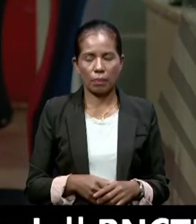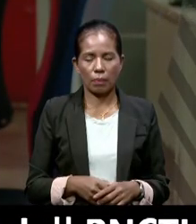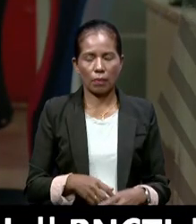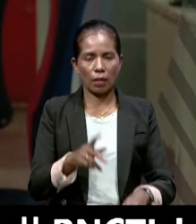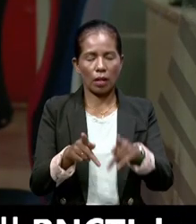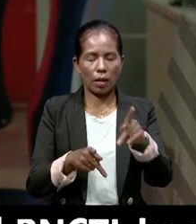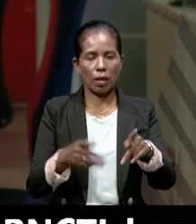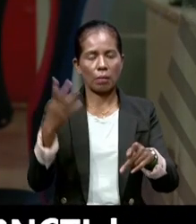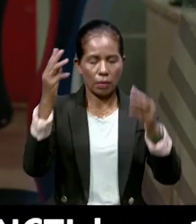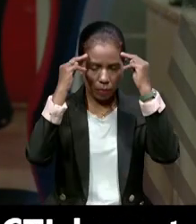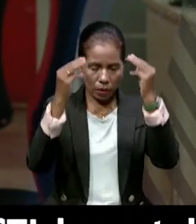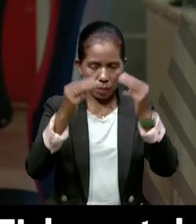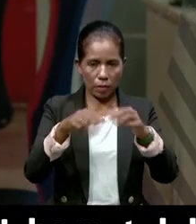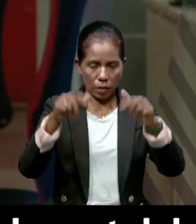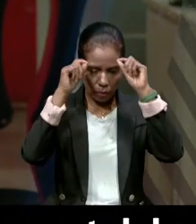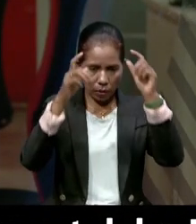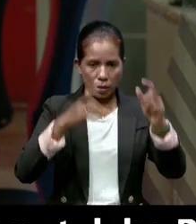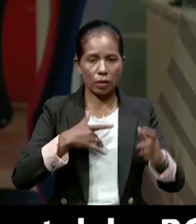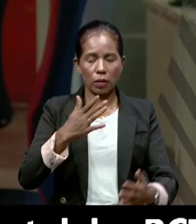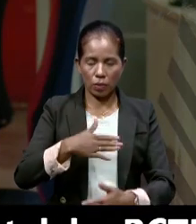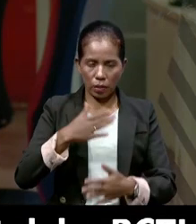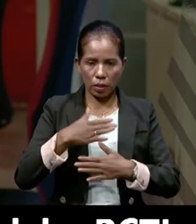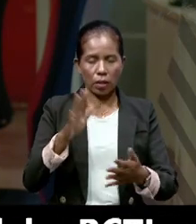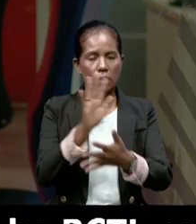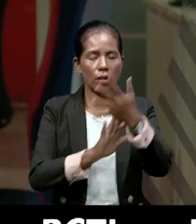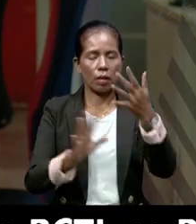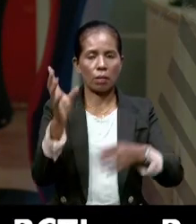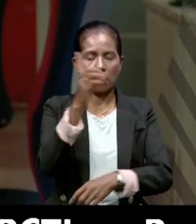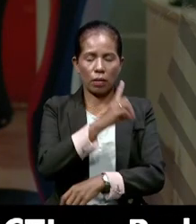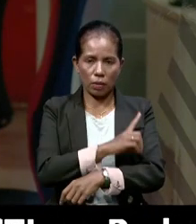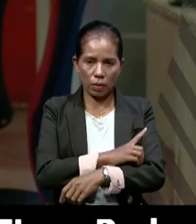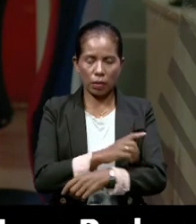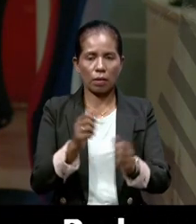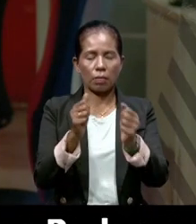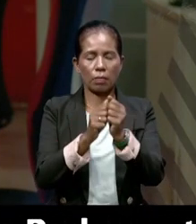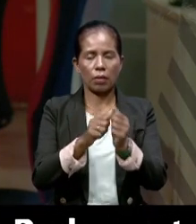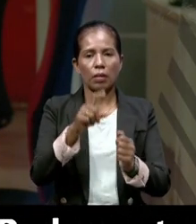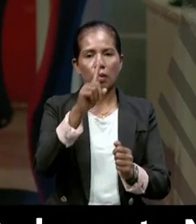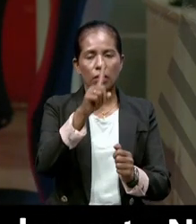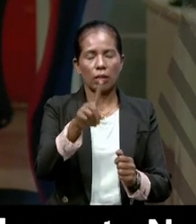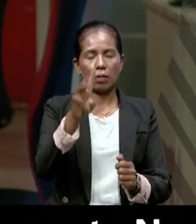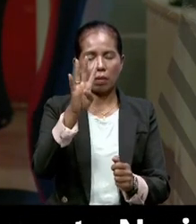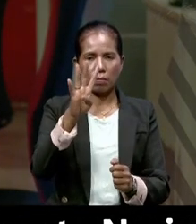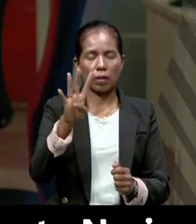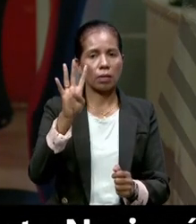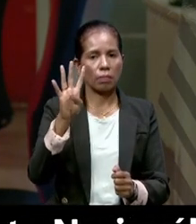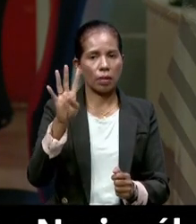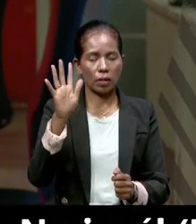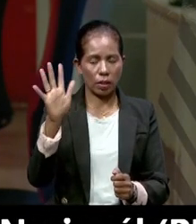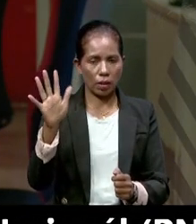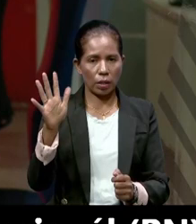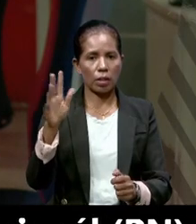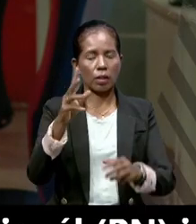Komunidade Muçulmano Timor Leste senti larana solok selebel oron Idul Adha badala rihuni datus hat hat nuresun 5 Hijriah